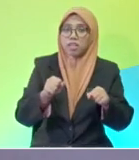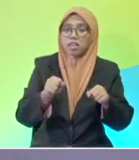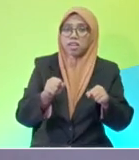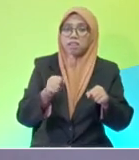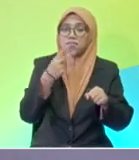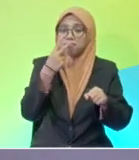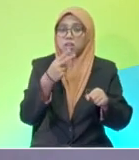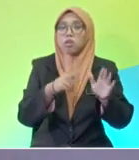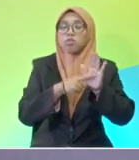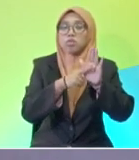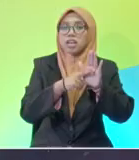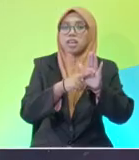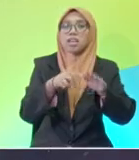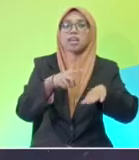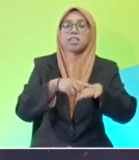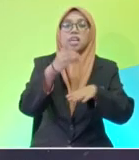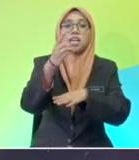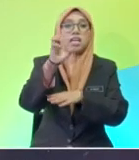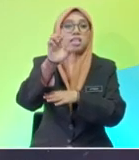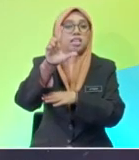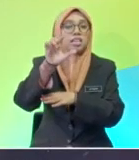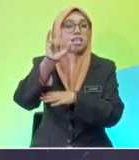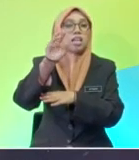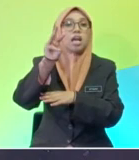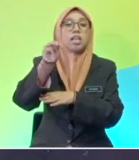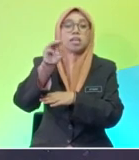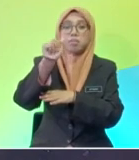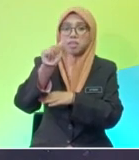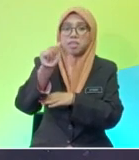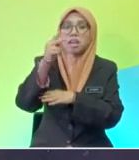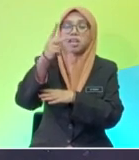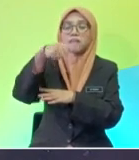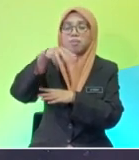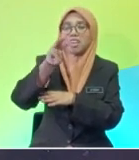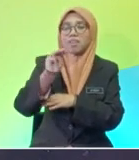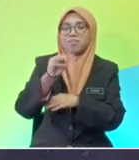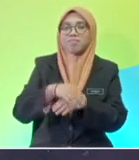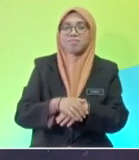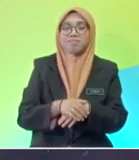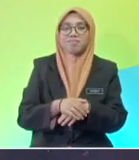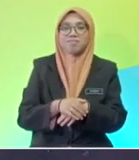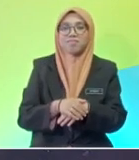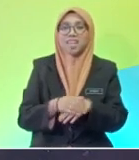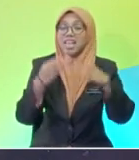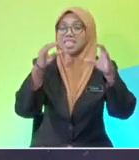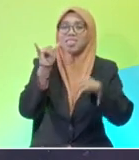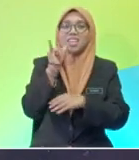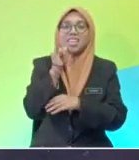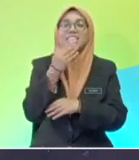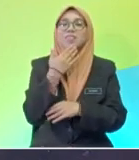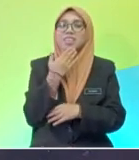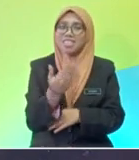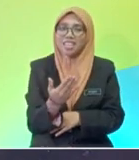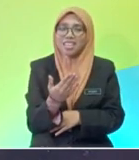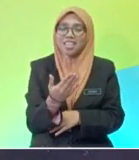cpm nah di situ ya murid-murid jangan lupa buat ulang kaji oke cek ujian ini terima kasih kalian yang berada bersama kami pada